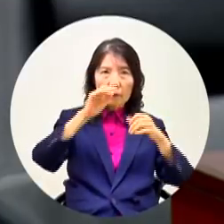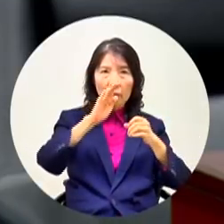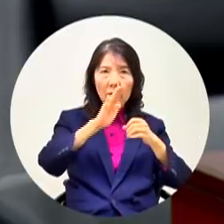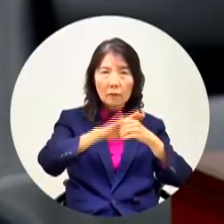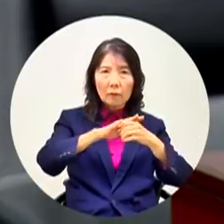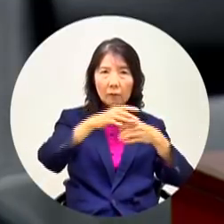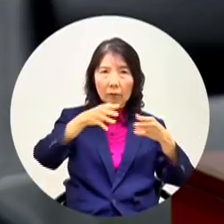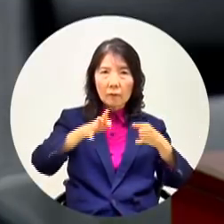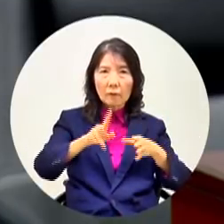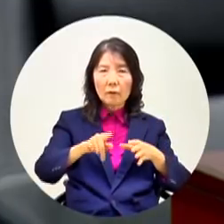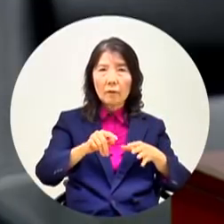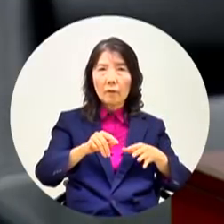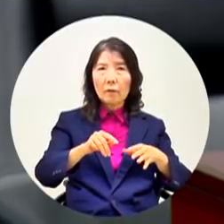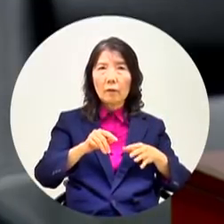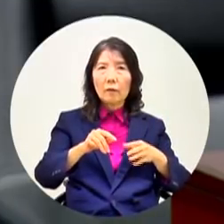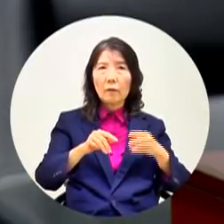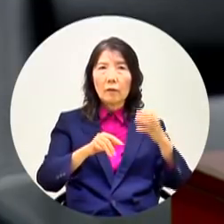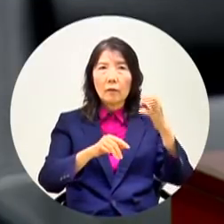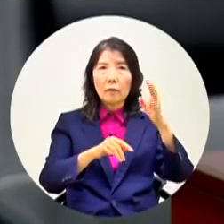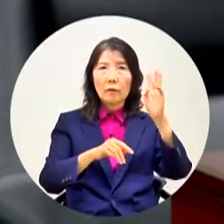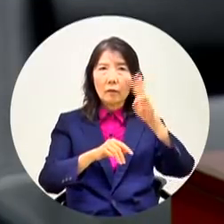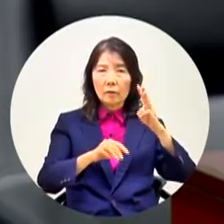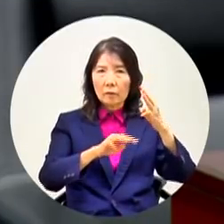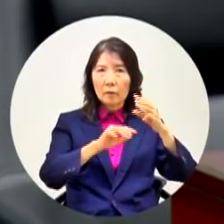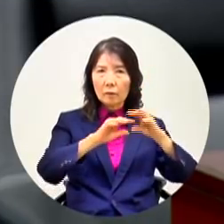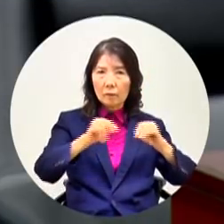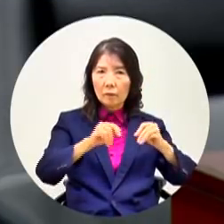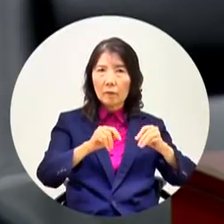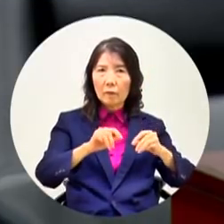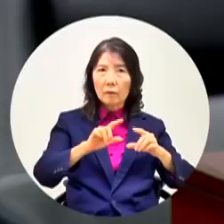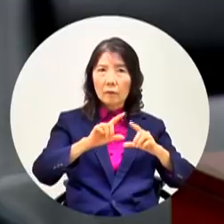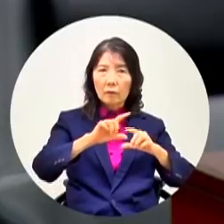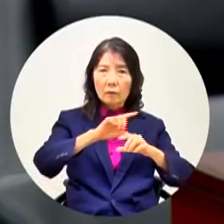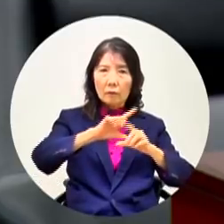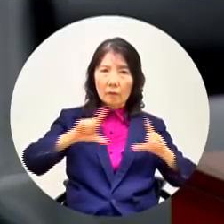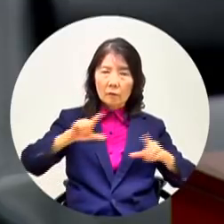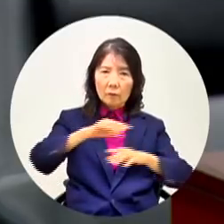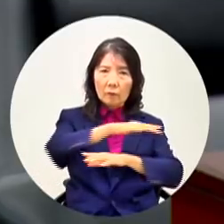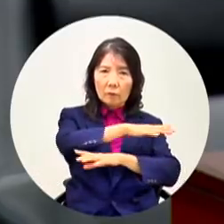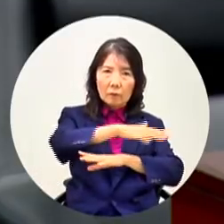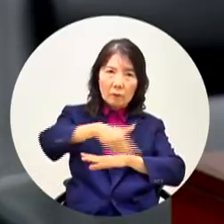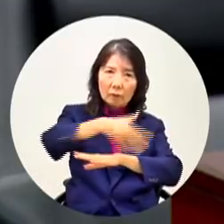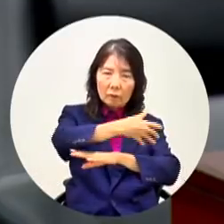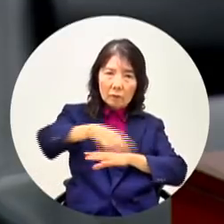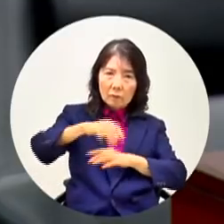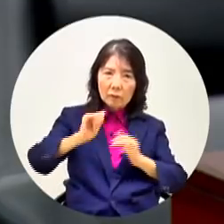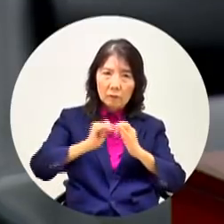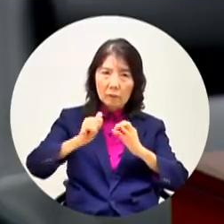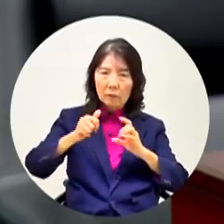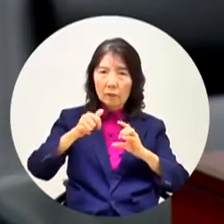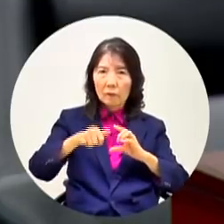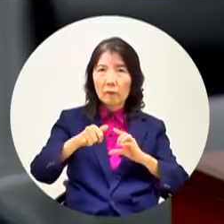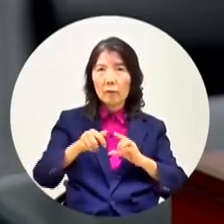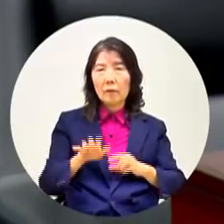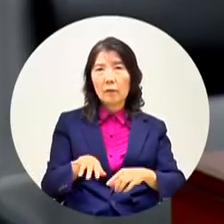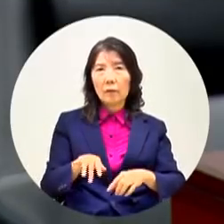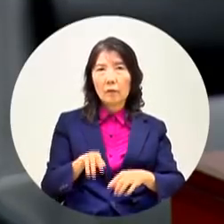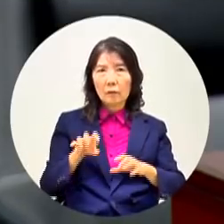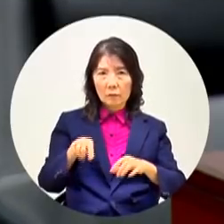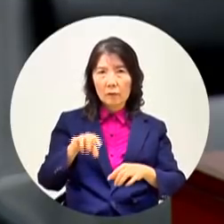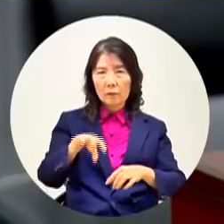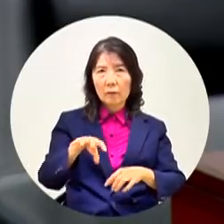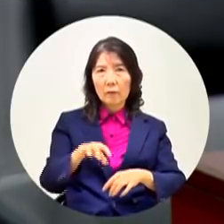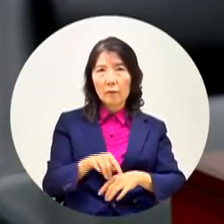南埔大排的一个社区。南埔大排一个社区，吼，我要讲的就是讲，因为过